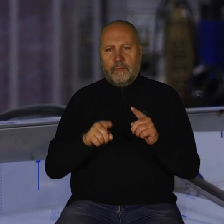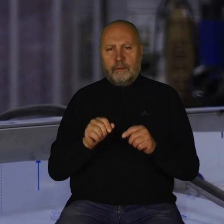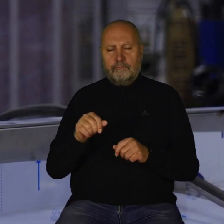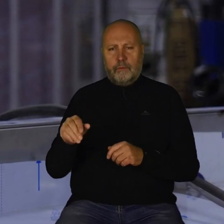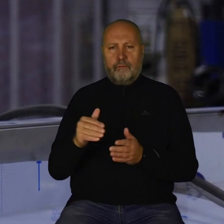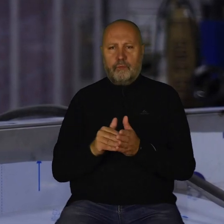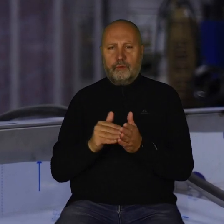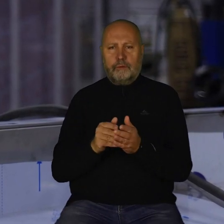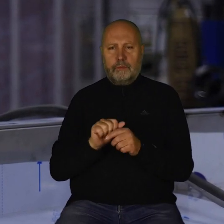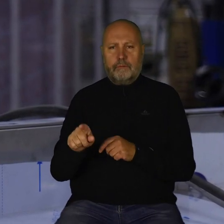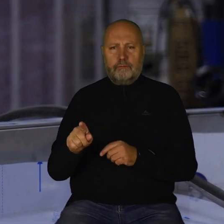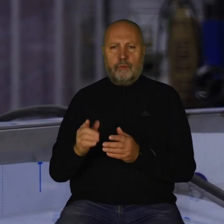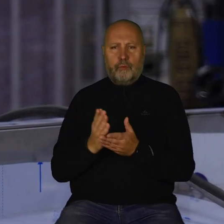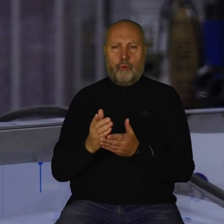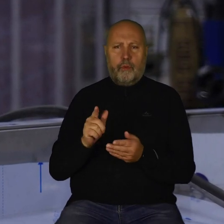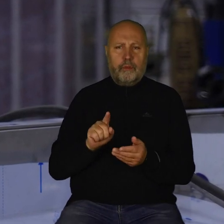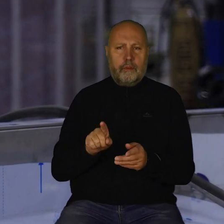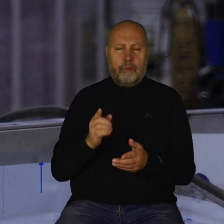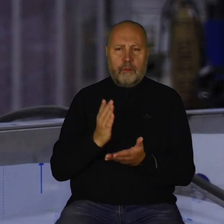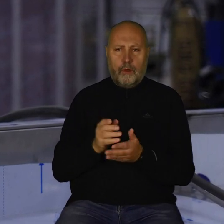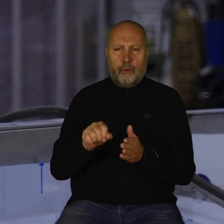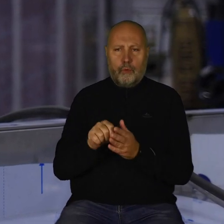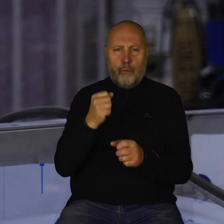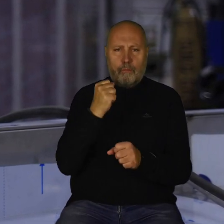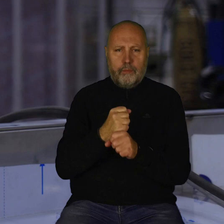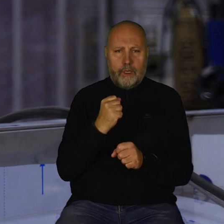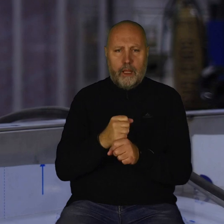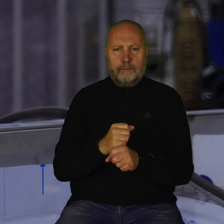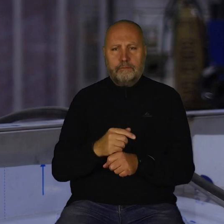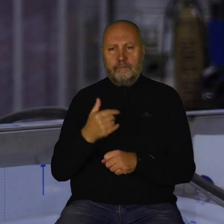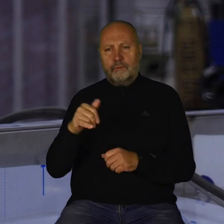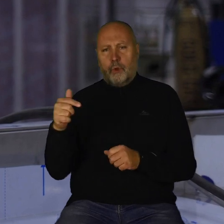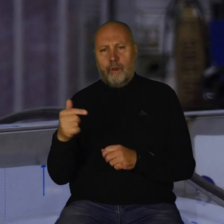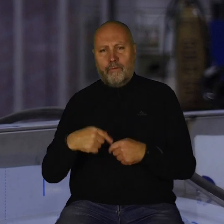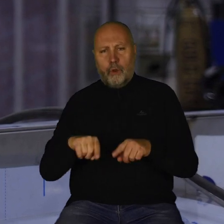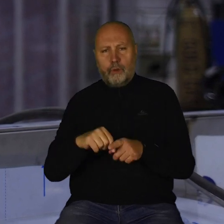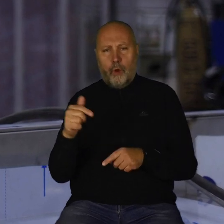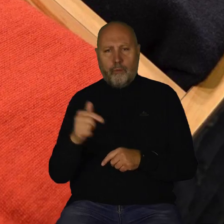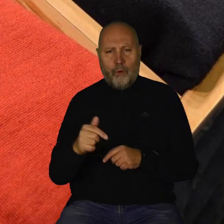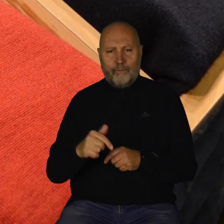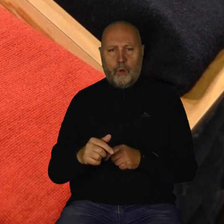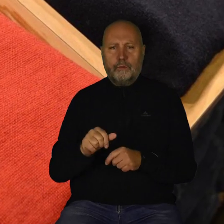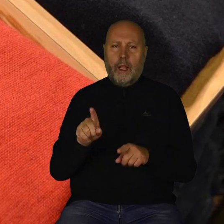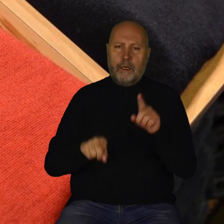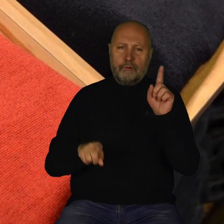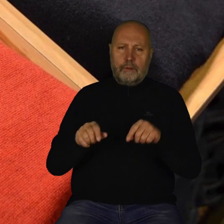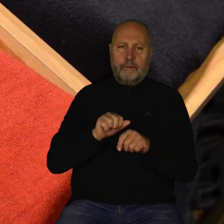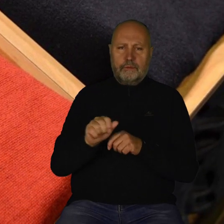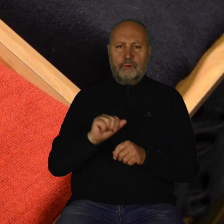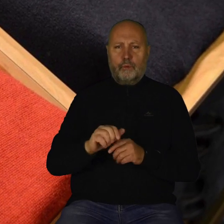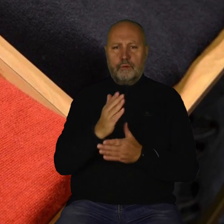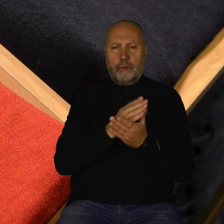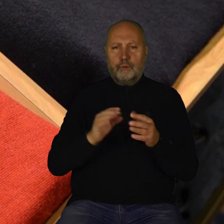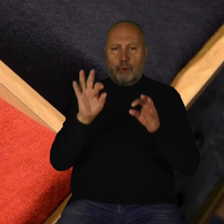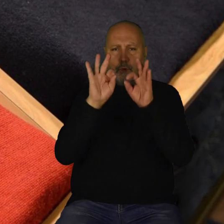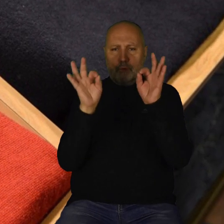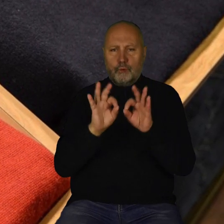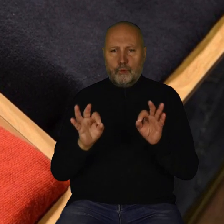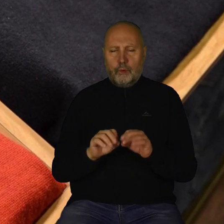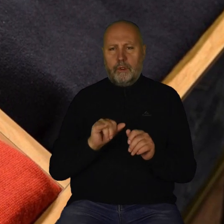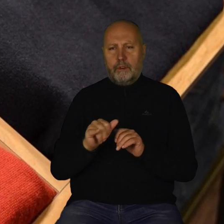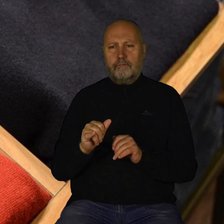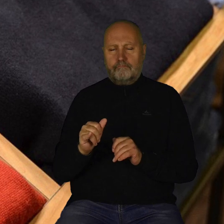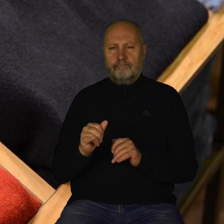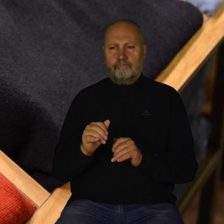czasem pełnią r przyziemne pomagając tylko w wykonywaniu codziennych obowiązków ale czasem stają się częścią